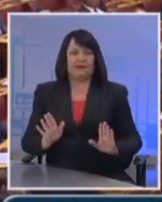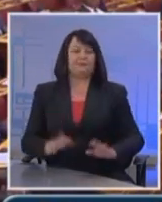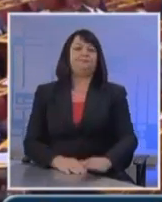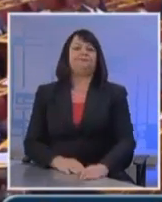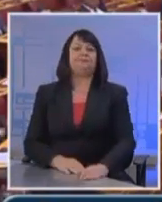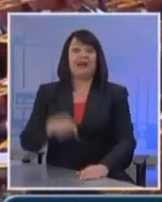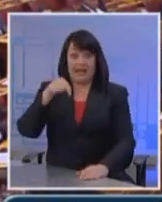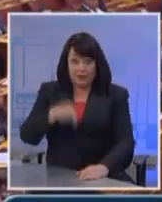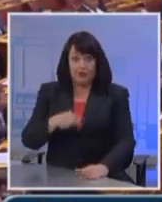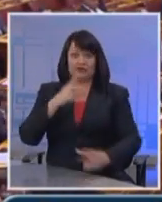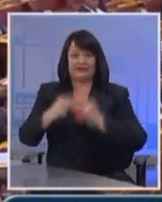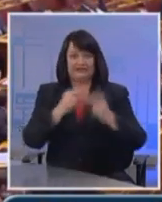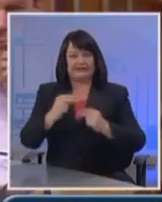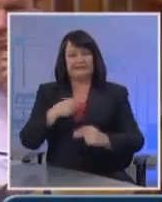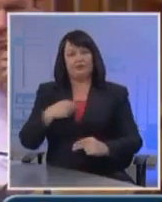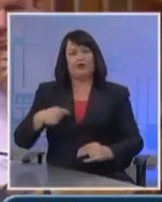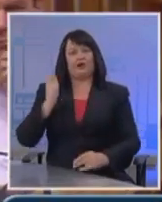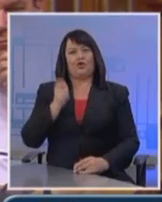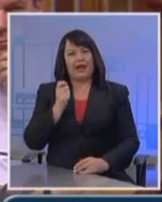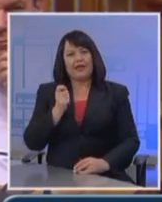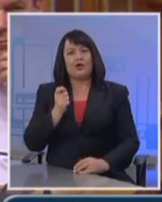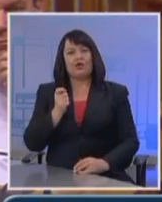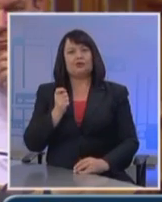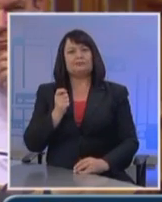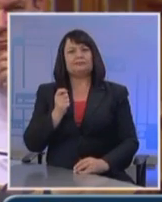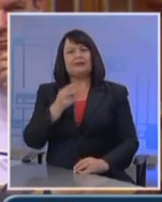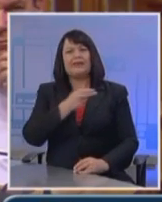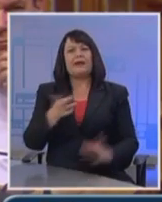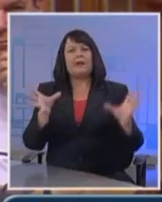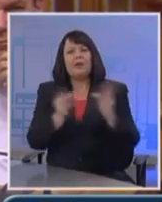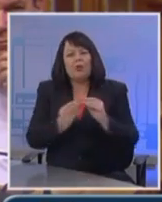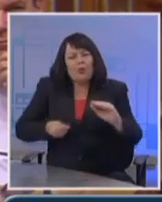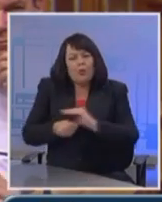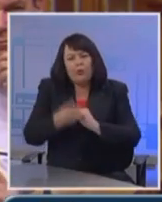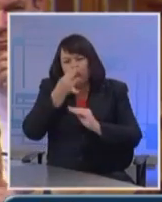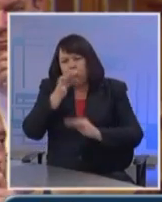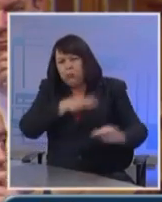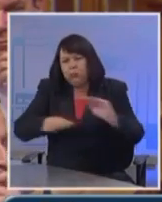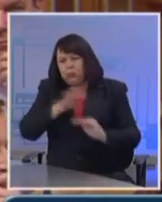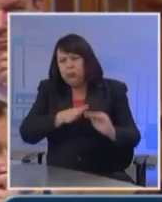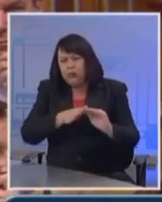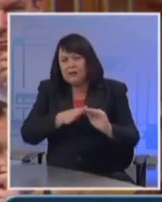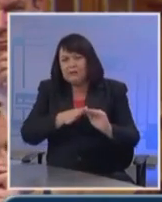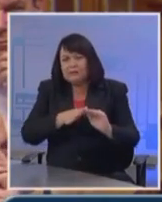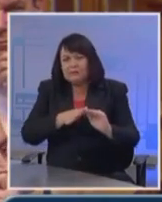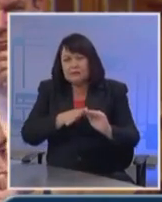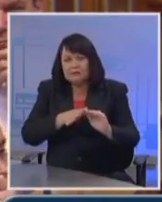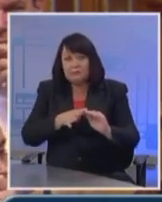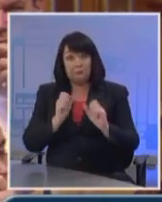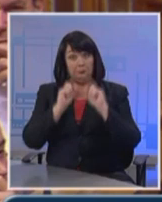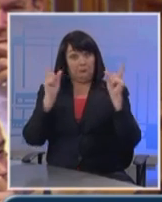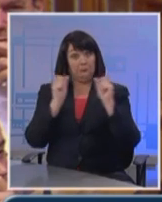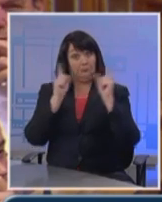την προημερεσία συζήτηση για τη διαπλοκή και τη διαφθορά μου έκανε επίσης εντύπωση, κυρίες και κύριοι